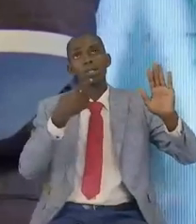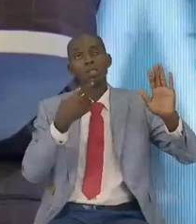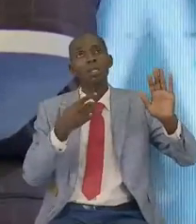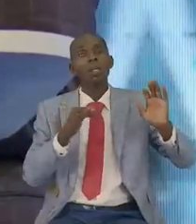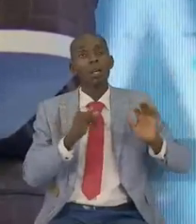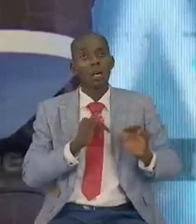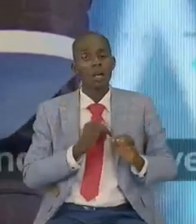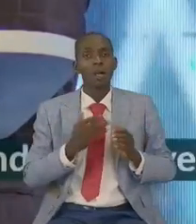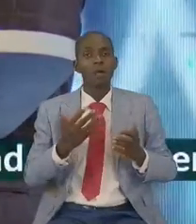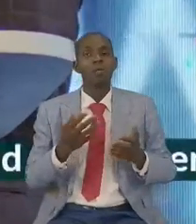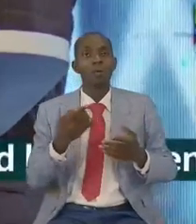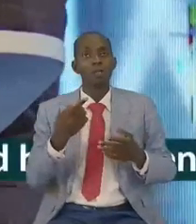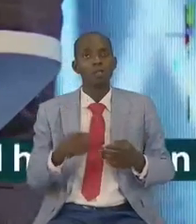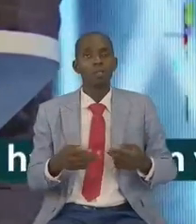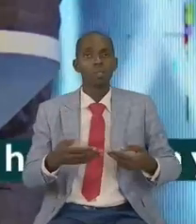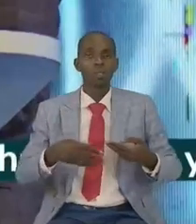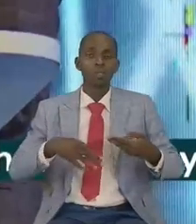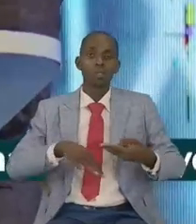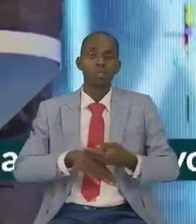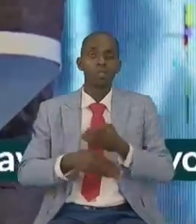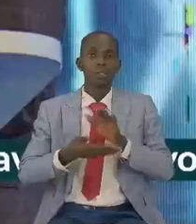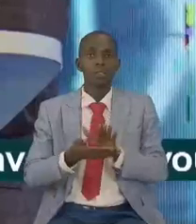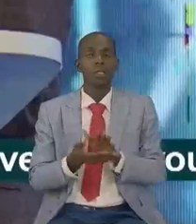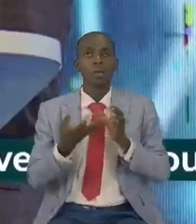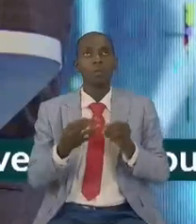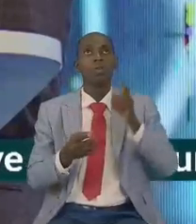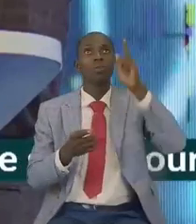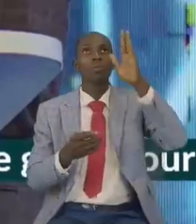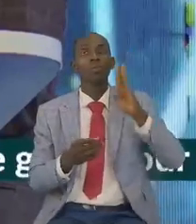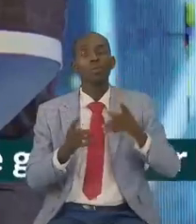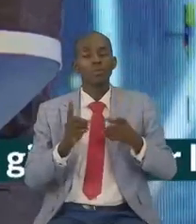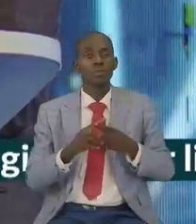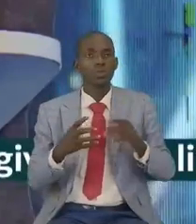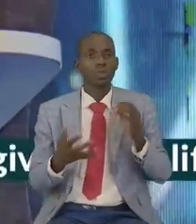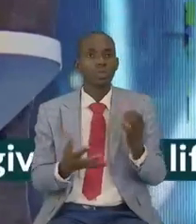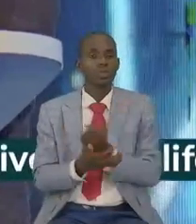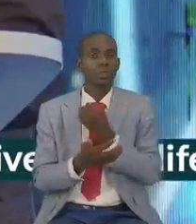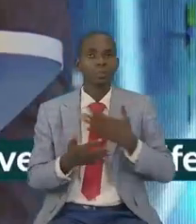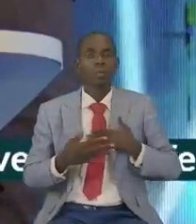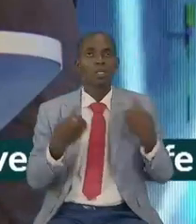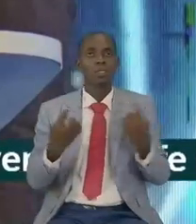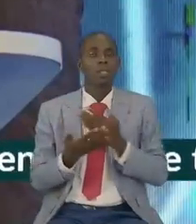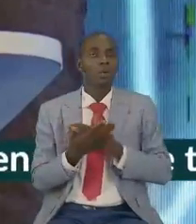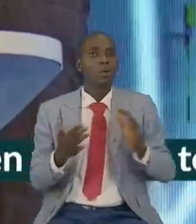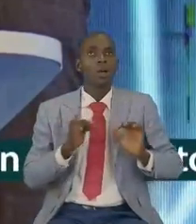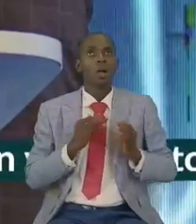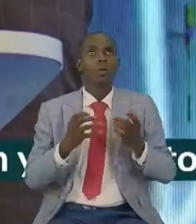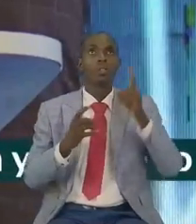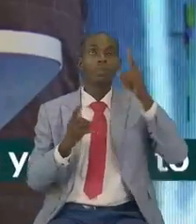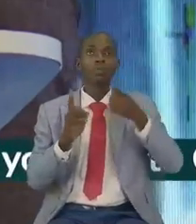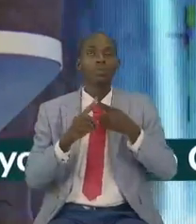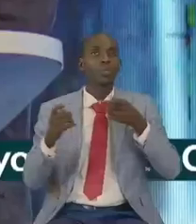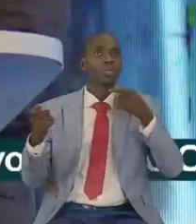je veux que l'agneau de Dieu ôte mes péchés. Je veux qu'il règne en moi, dans mon cœur.